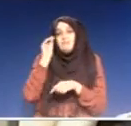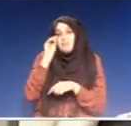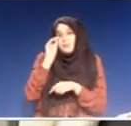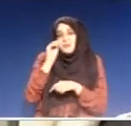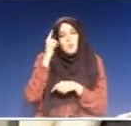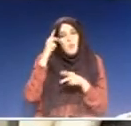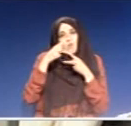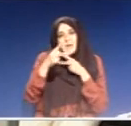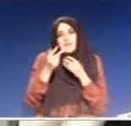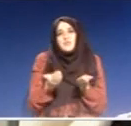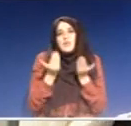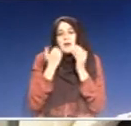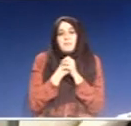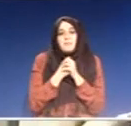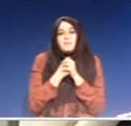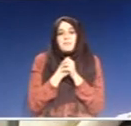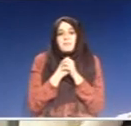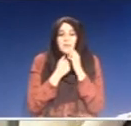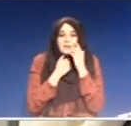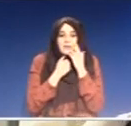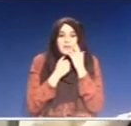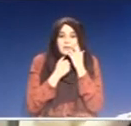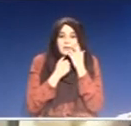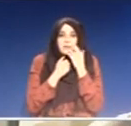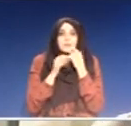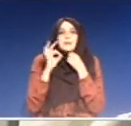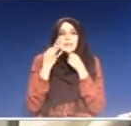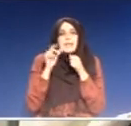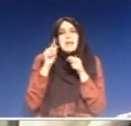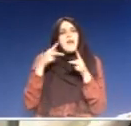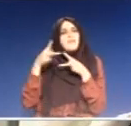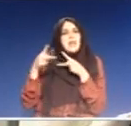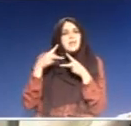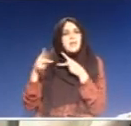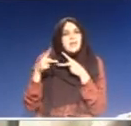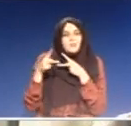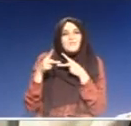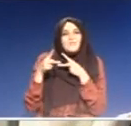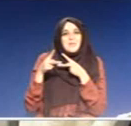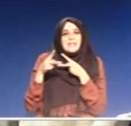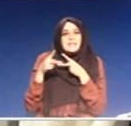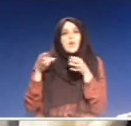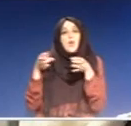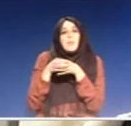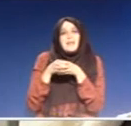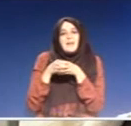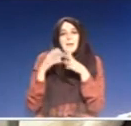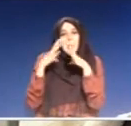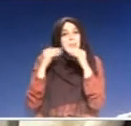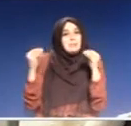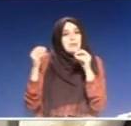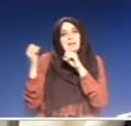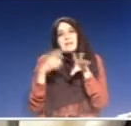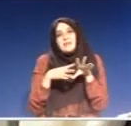سعيدة. ما بالنسبة للقرية، الحقيقة هناك بعض القرى وبعض المدن التي تخلت عن هذه اللجان بدعوى